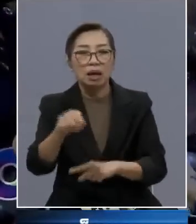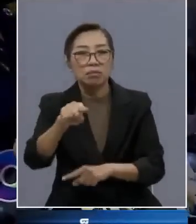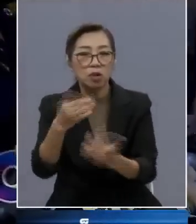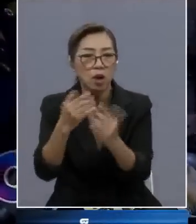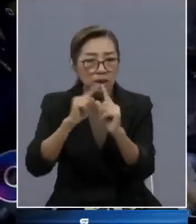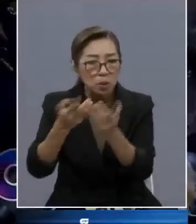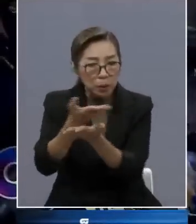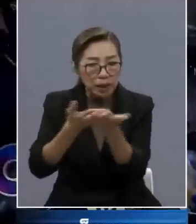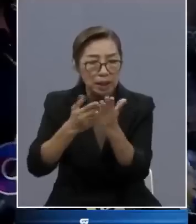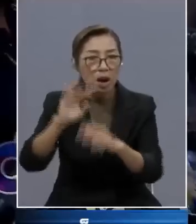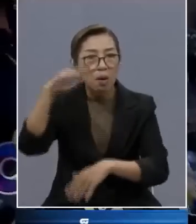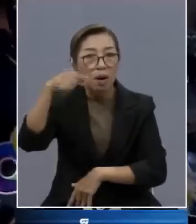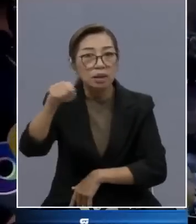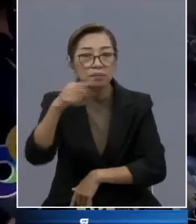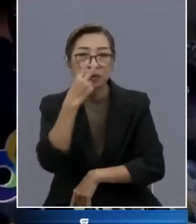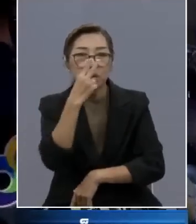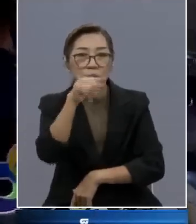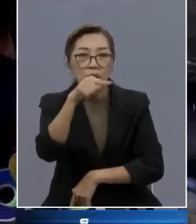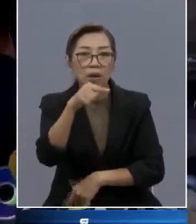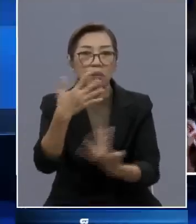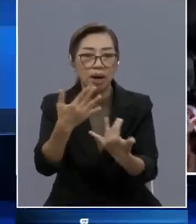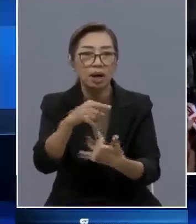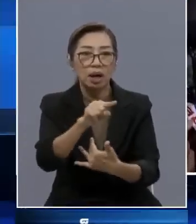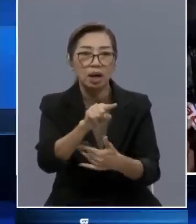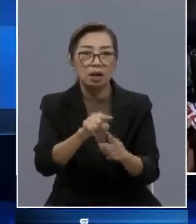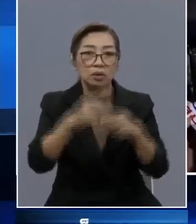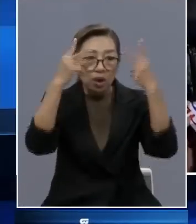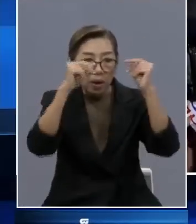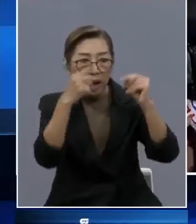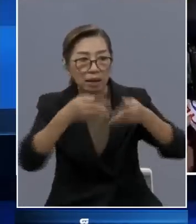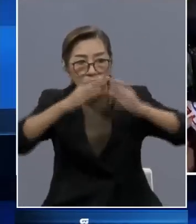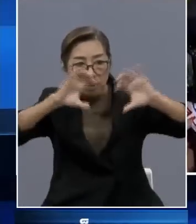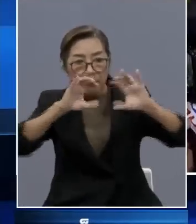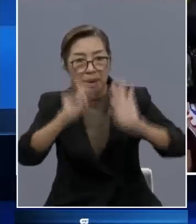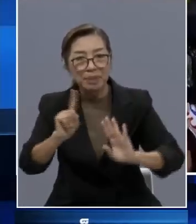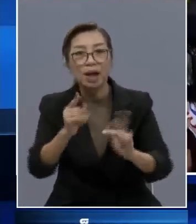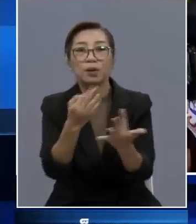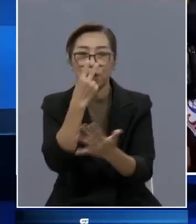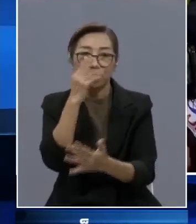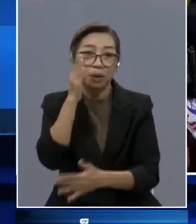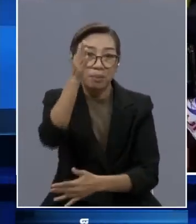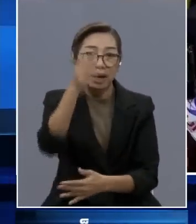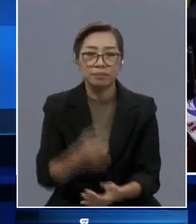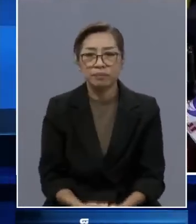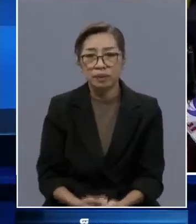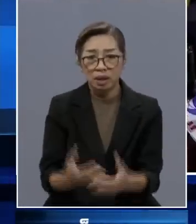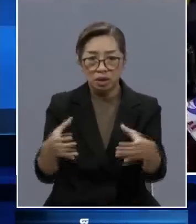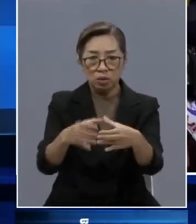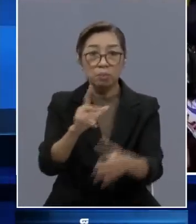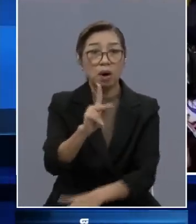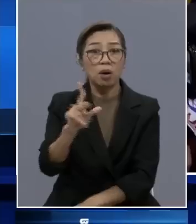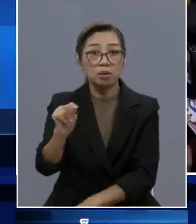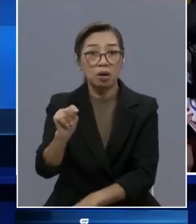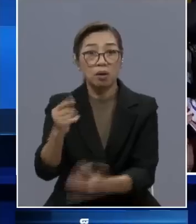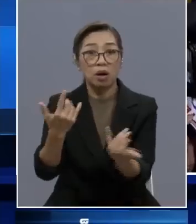แล้วก็ได้เห็นหน้าตาแล้วก็การเดินทางของรัฐมนตรีแล้วก็รัฐบาลชุดใหม่ด้วยคราวนี้ไปดูในฝ้ากกต.กันบ้างนะครับจนถึงตอน